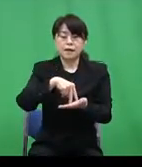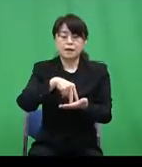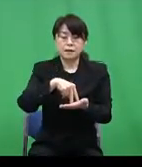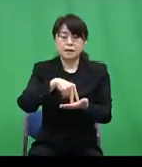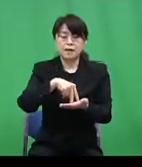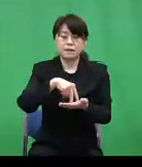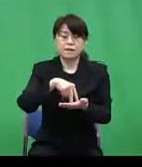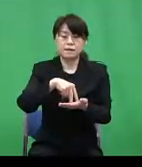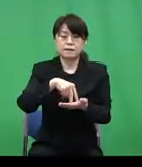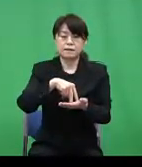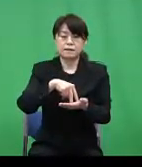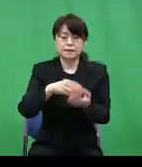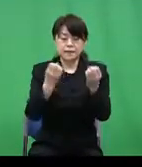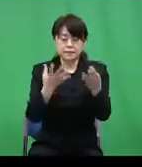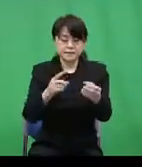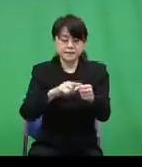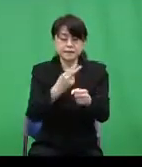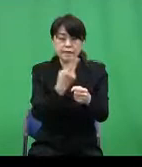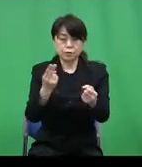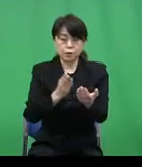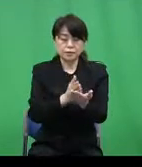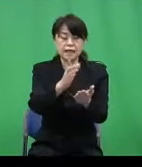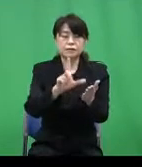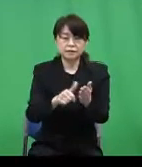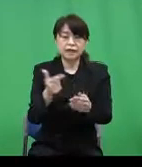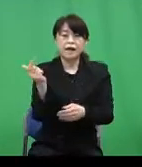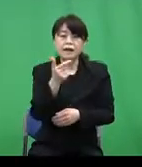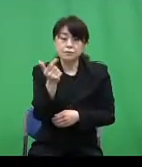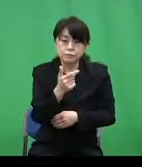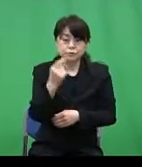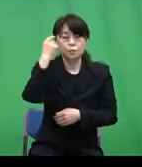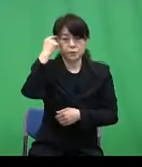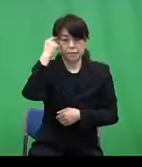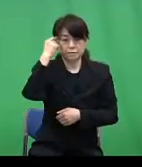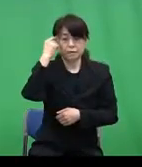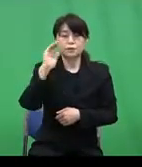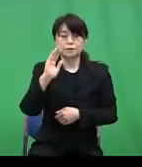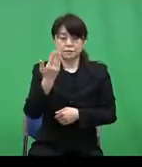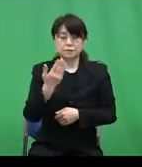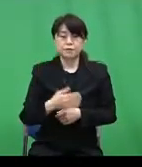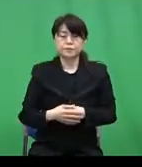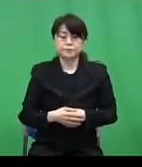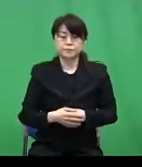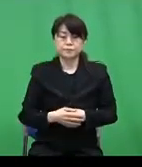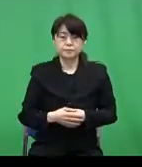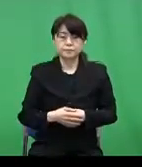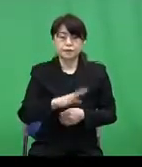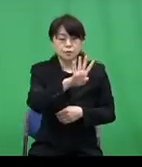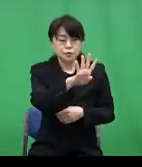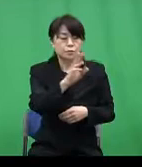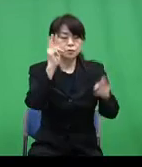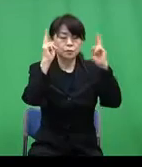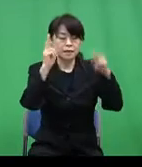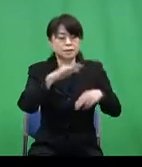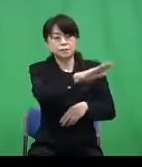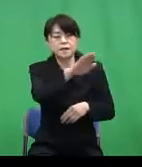とね、まあ、新年度始まったらできるだけ早くと思ってますけれども、まあ、これは4つ